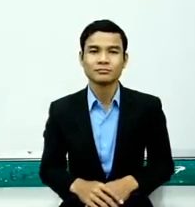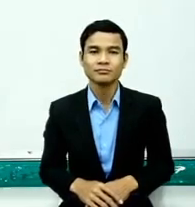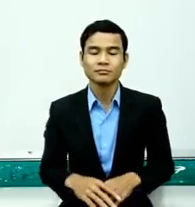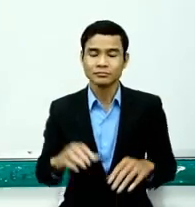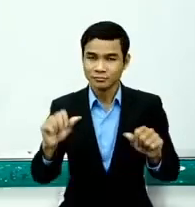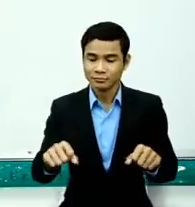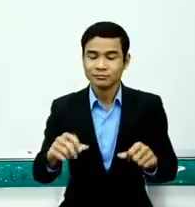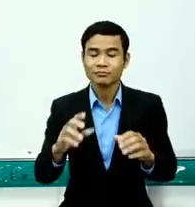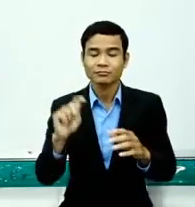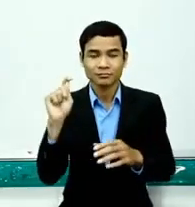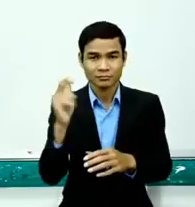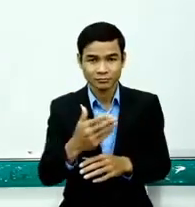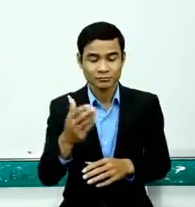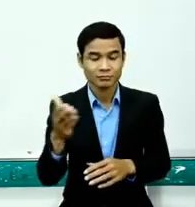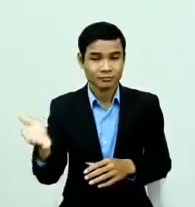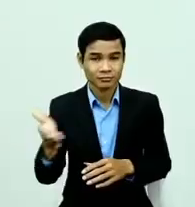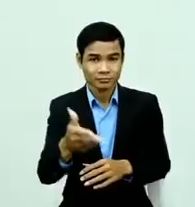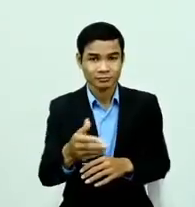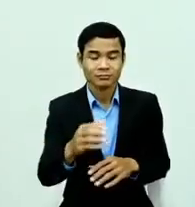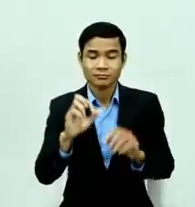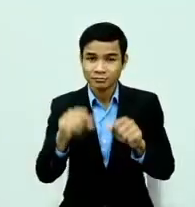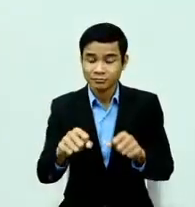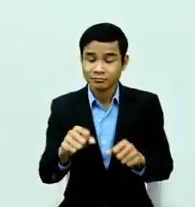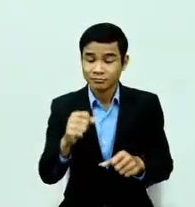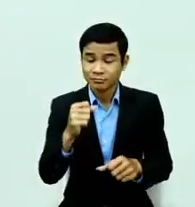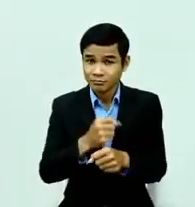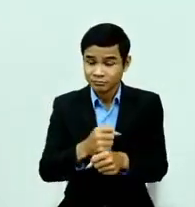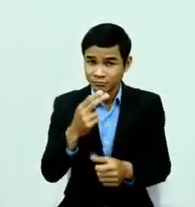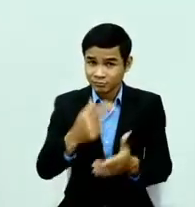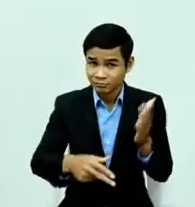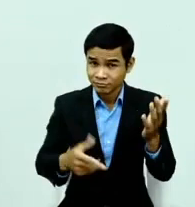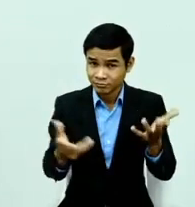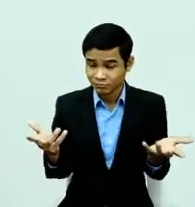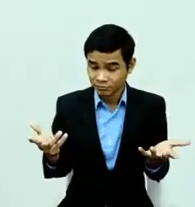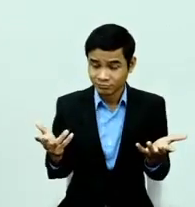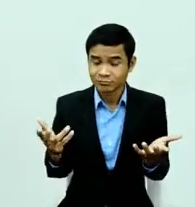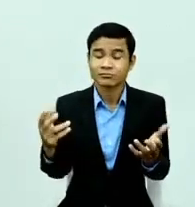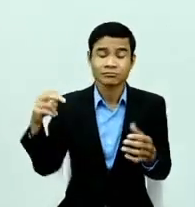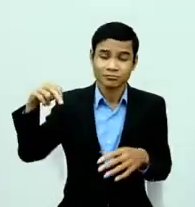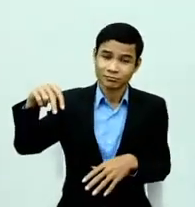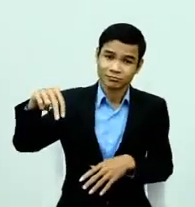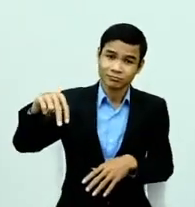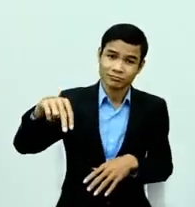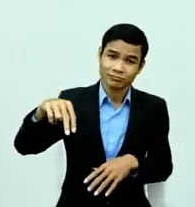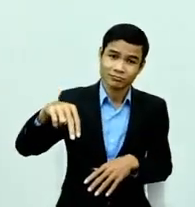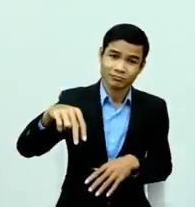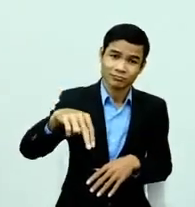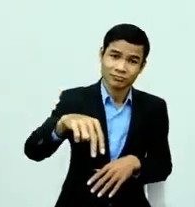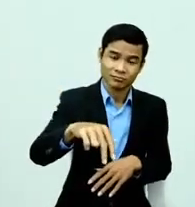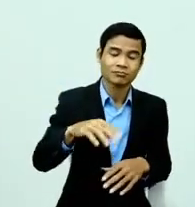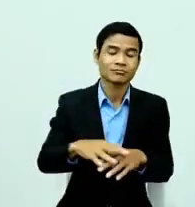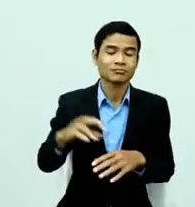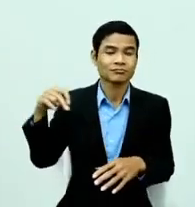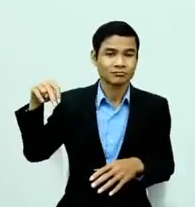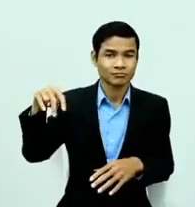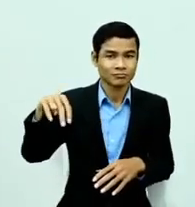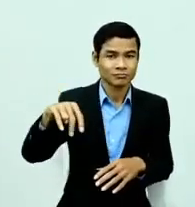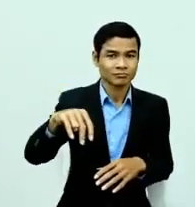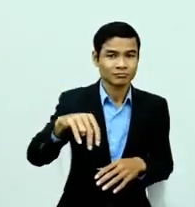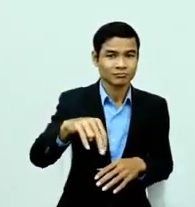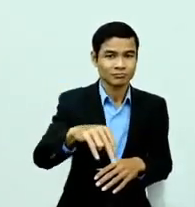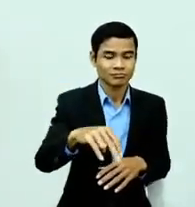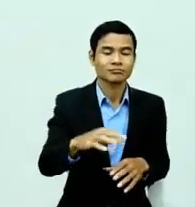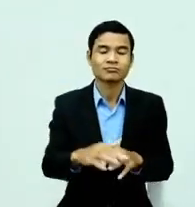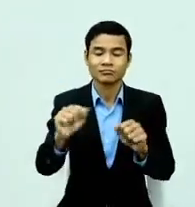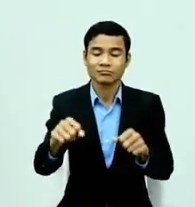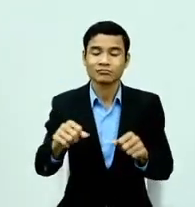chà giống rục lấy cứ quật, quật cặp bông thể ấy cứ, chá cứ cho con nó cứ cho, bị lừa chẩn đào máu này cứ cho bị lừa